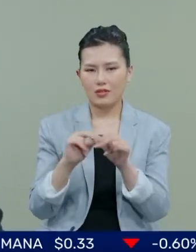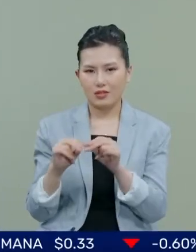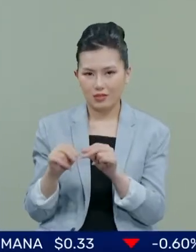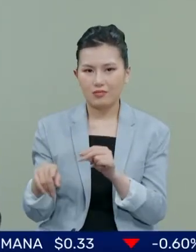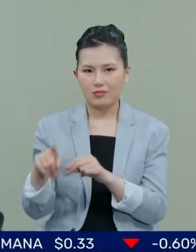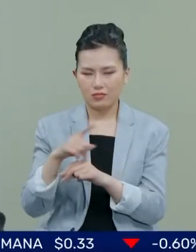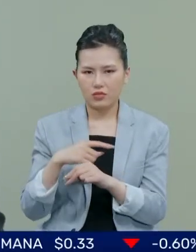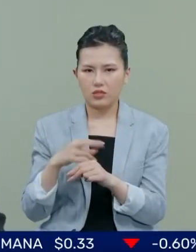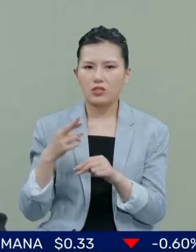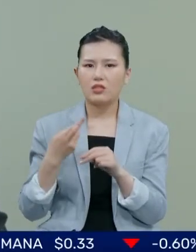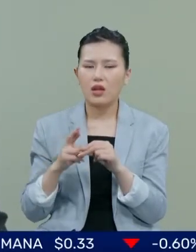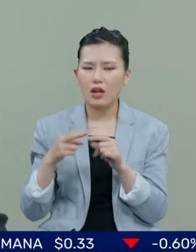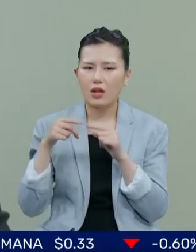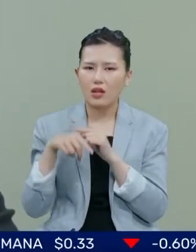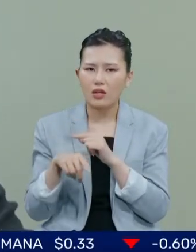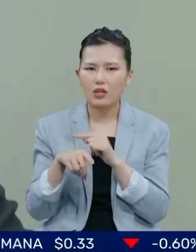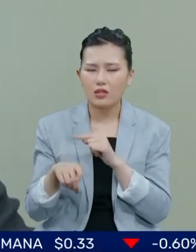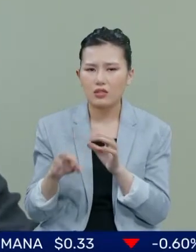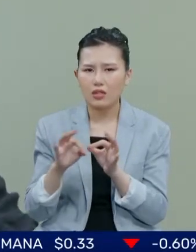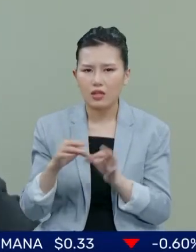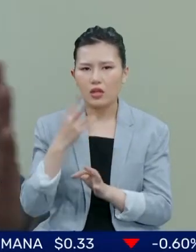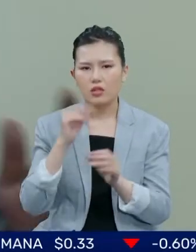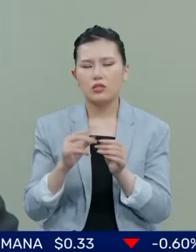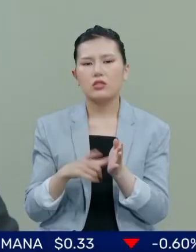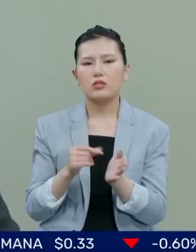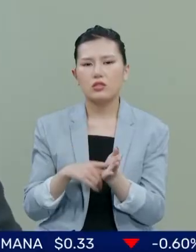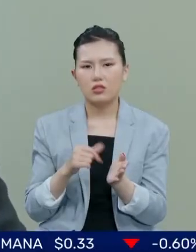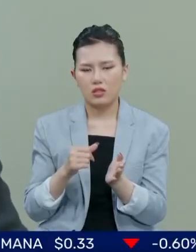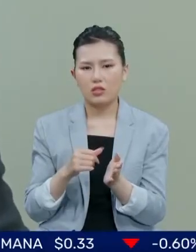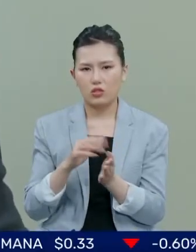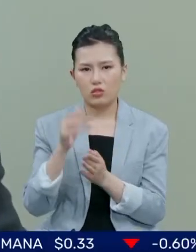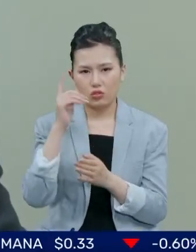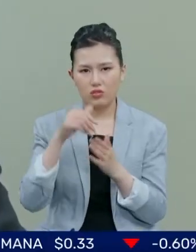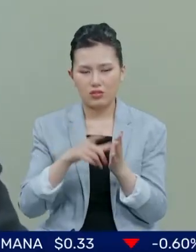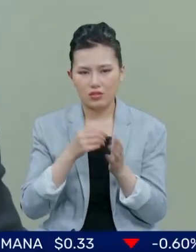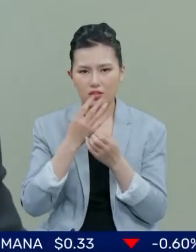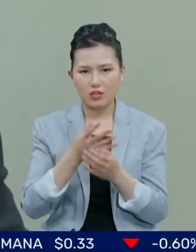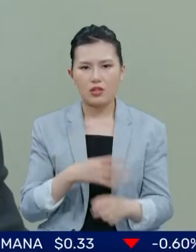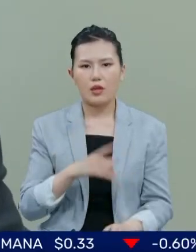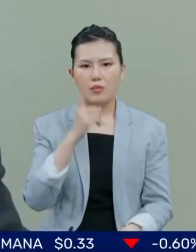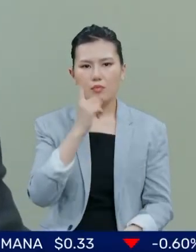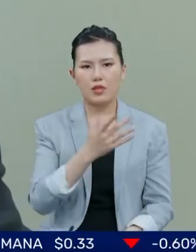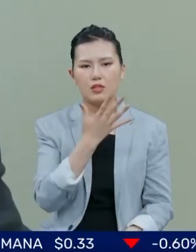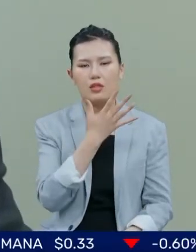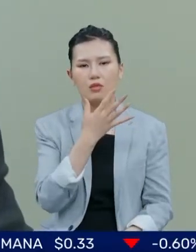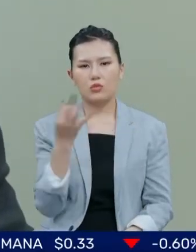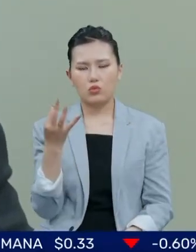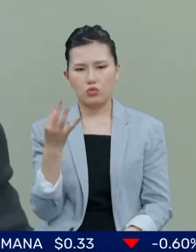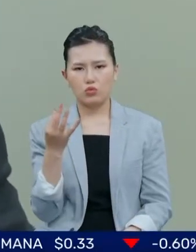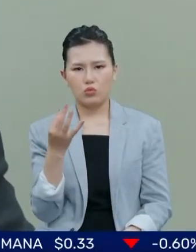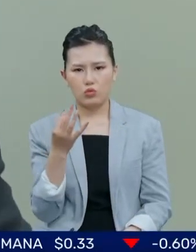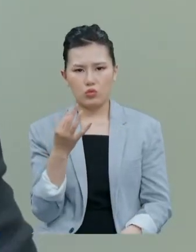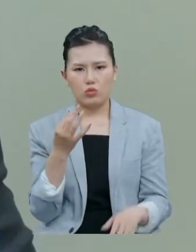төлөхийн онлын үнц нь бас давхар авч явах ёстой гэдгийг бас хэлье. А тэгэхээр өөрөөр хэлэх юм бол одоо бид нар мэдээж 1500 хүүхд төгж байгаа шалтгаж байгаа